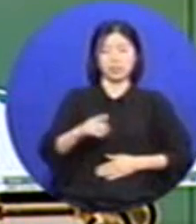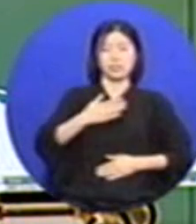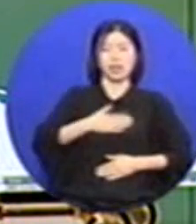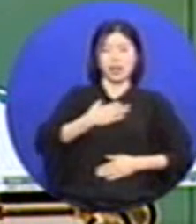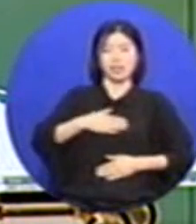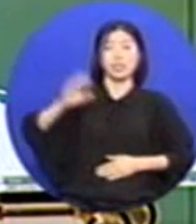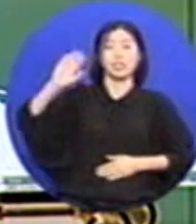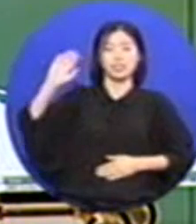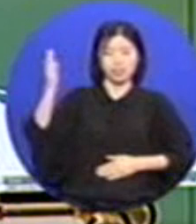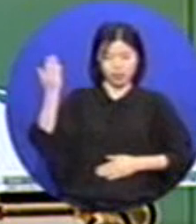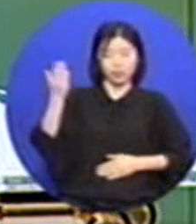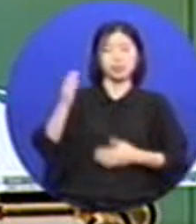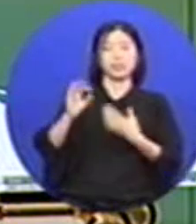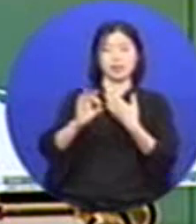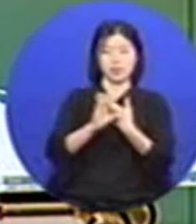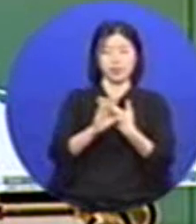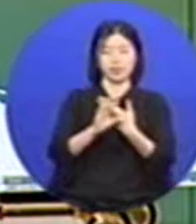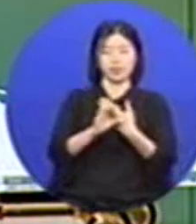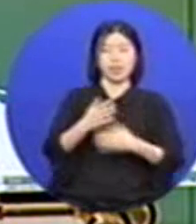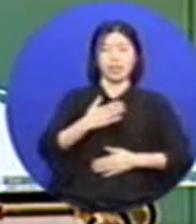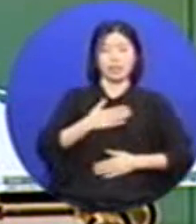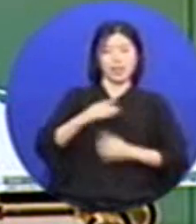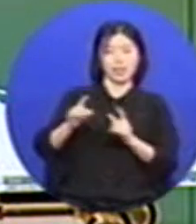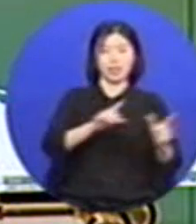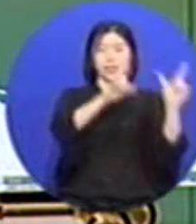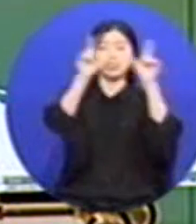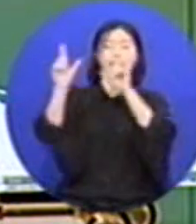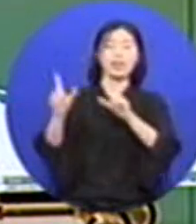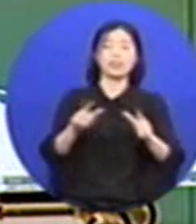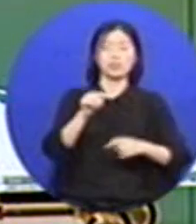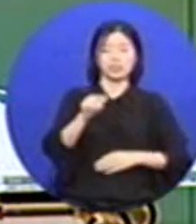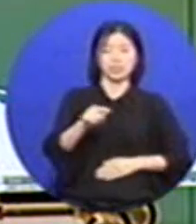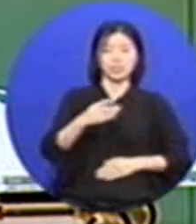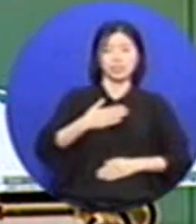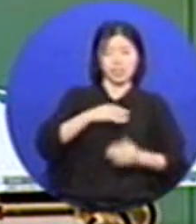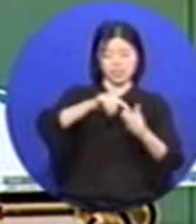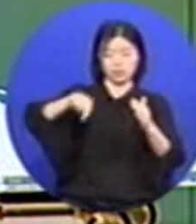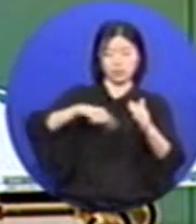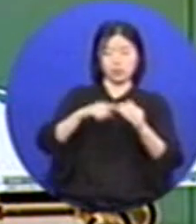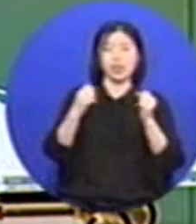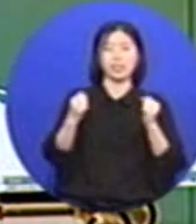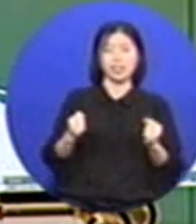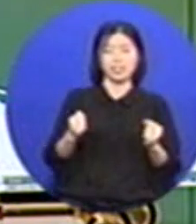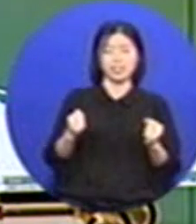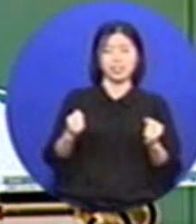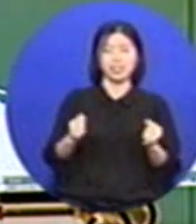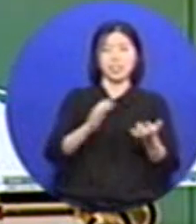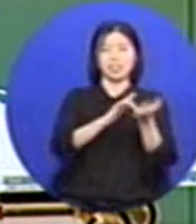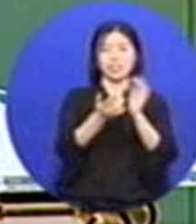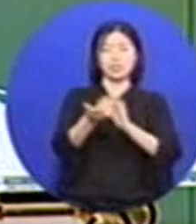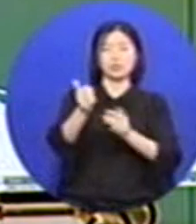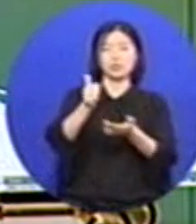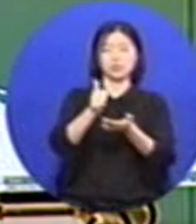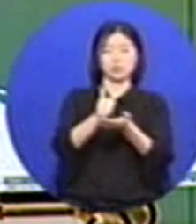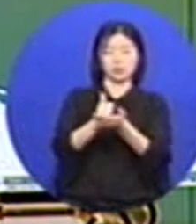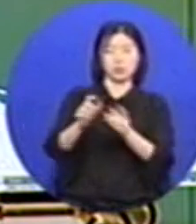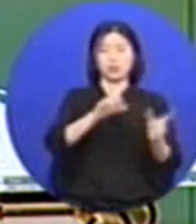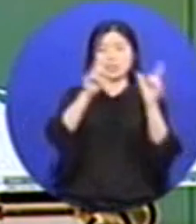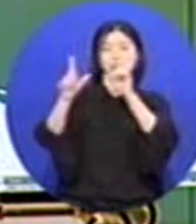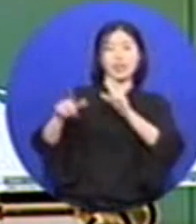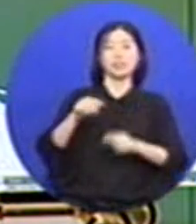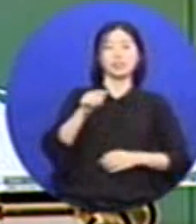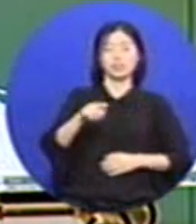되었다면 그래서 이제는 내가 사는 것이 내 안에 계신 예수님을 믿는 믿음으로 사는 사람이 된 것이라면